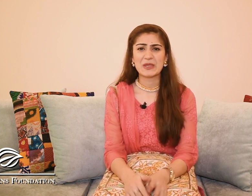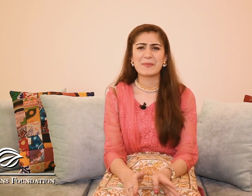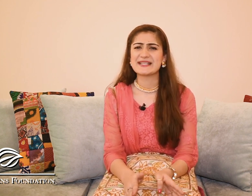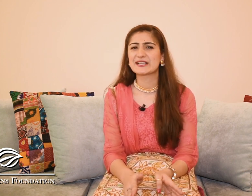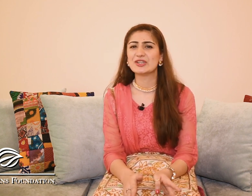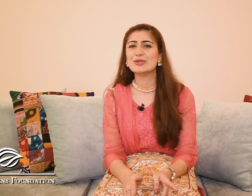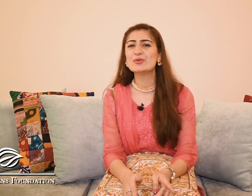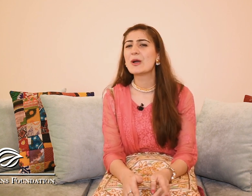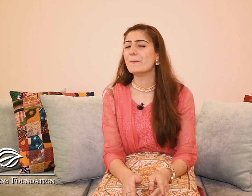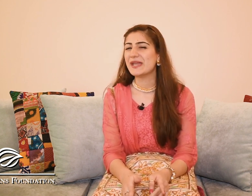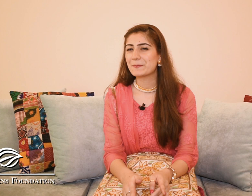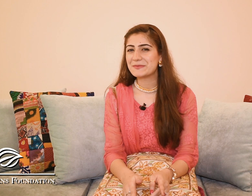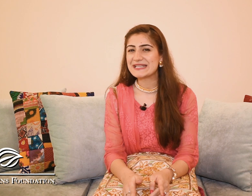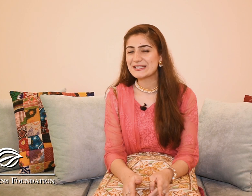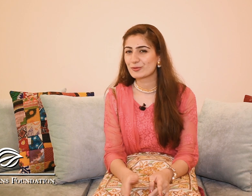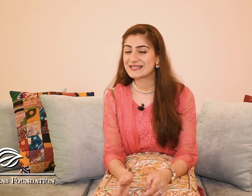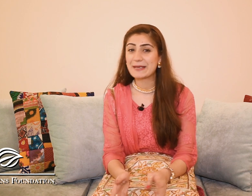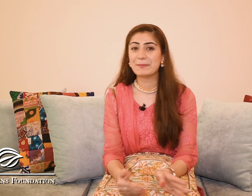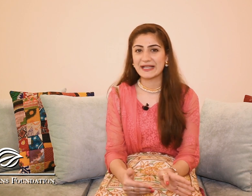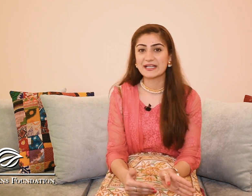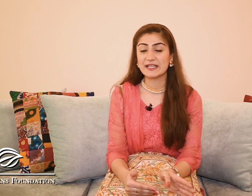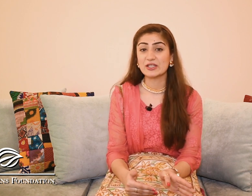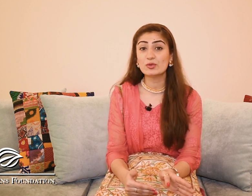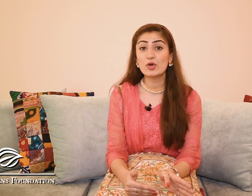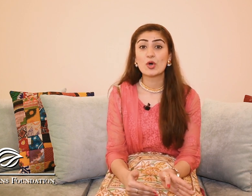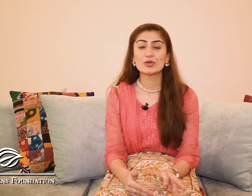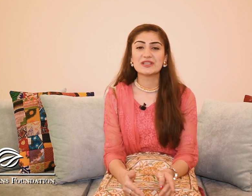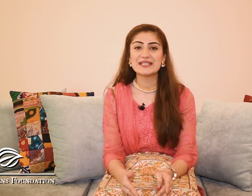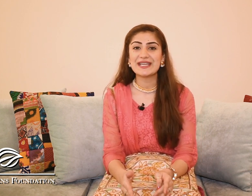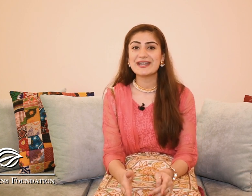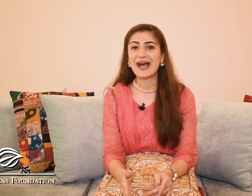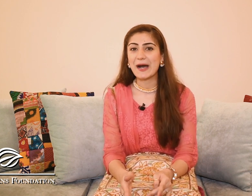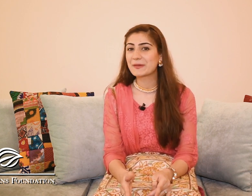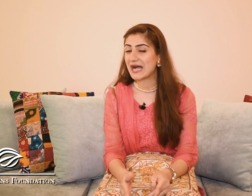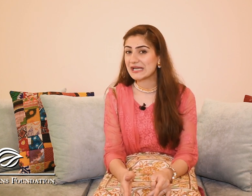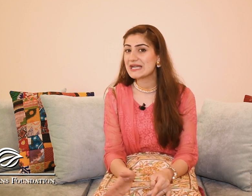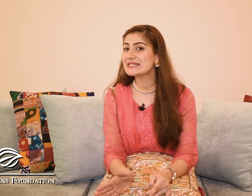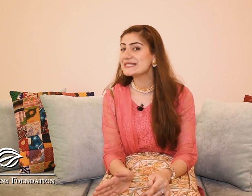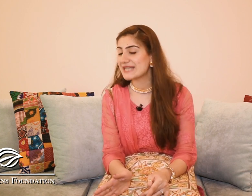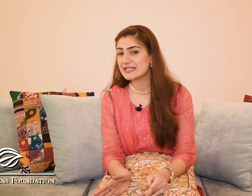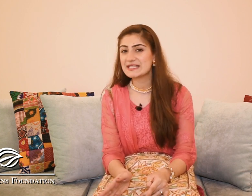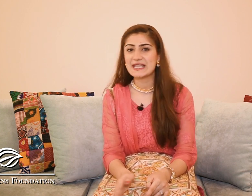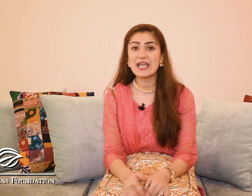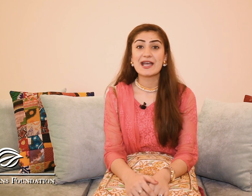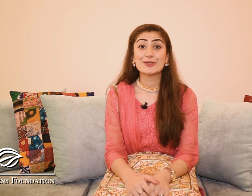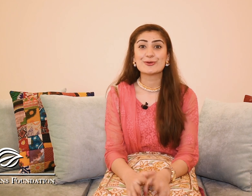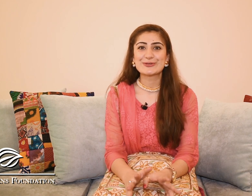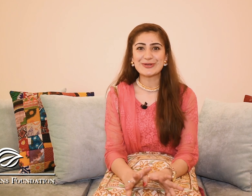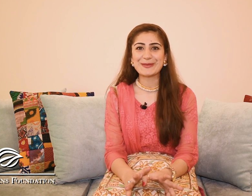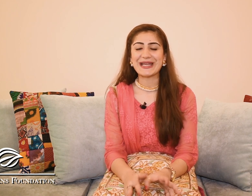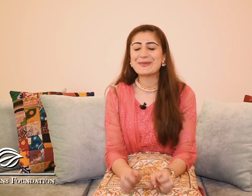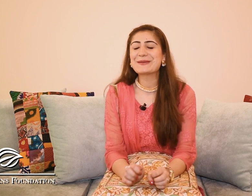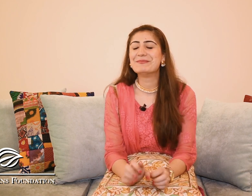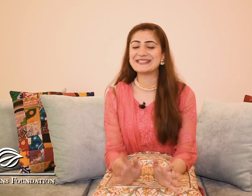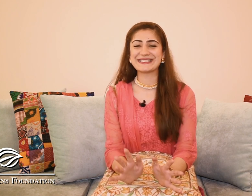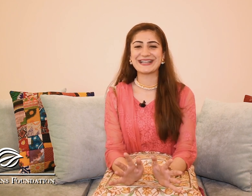हैं। मैं ऐसा करती हूँ, मैं अपनी किसी दोस्त से बात कर लेती हूँ, उतनी देर आप कहानी आंटी सानिया से दोस्तों